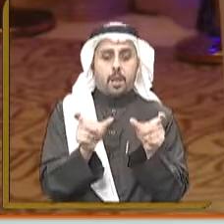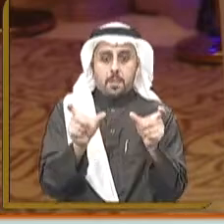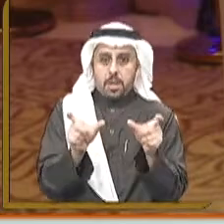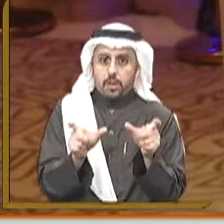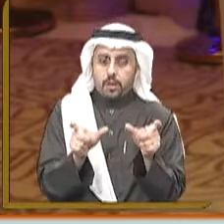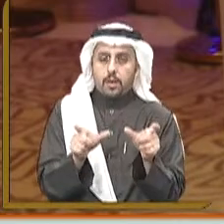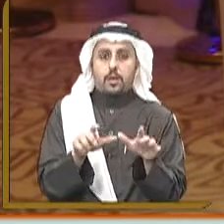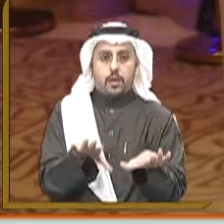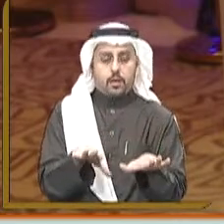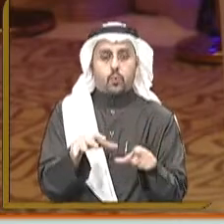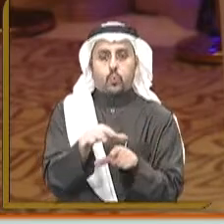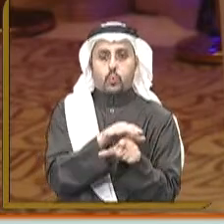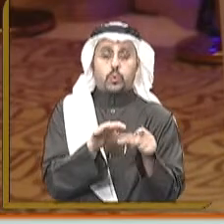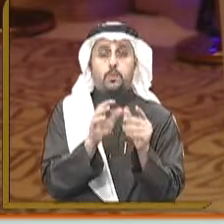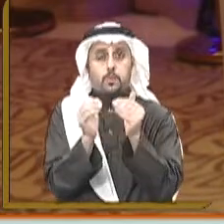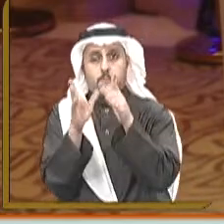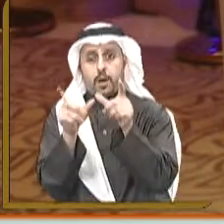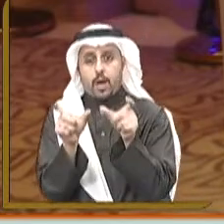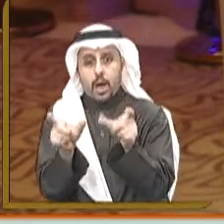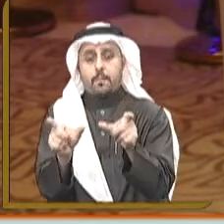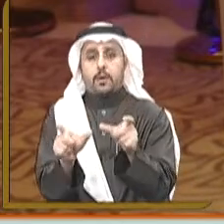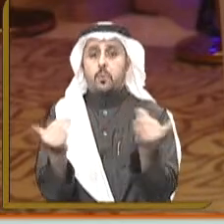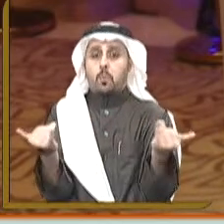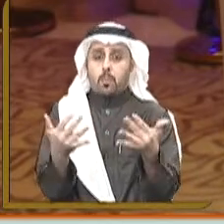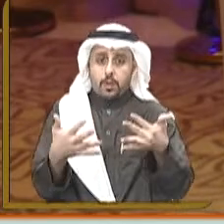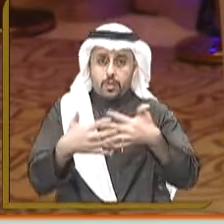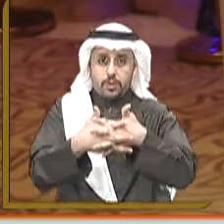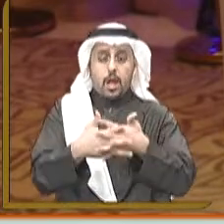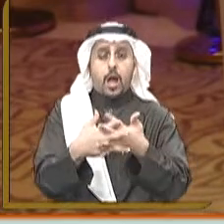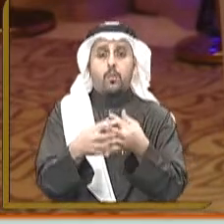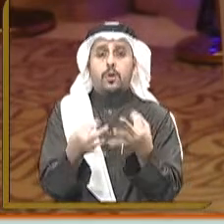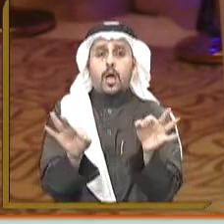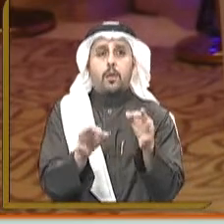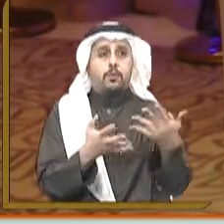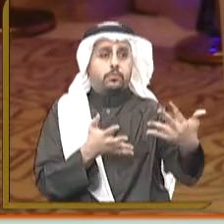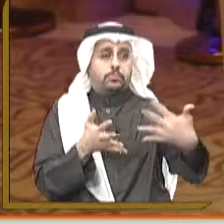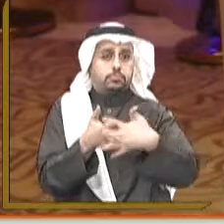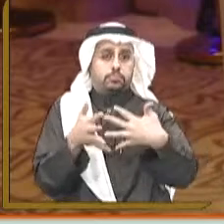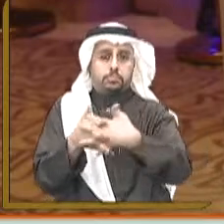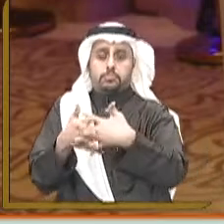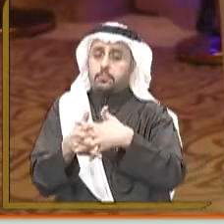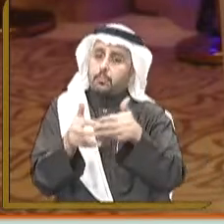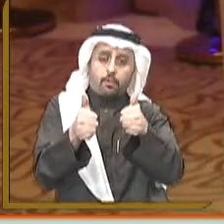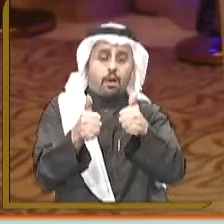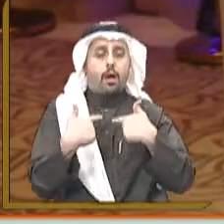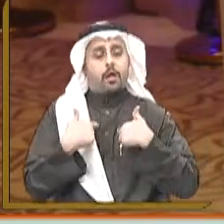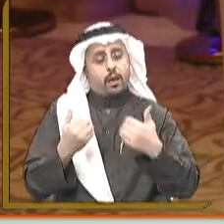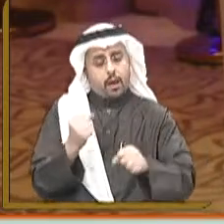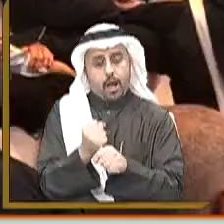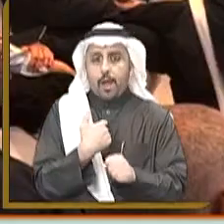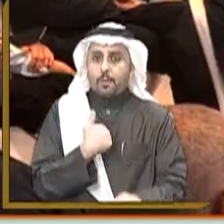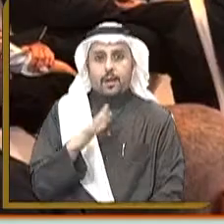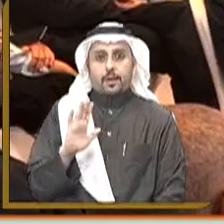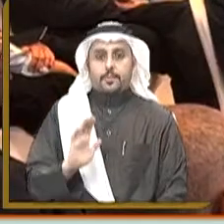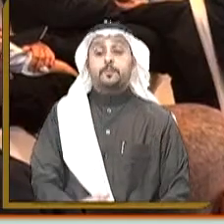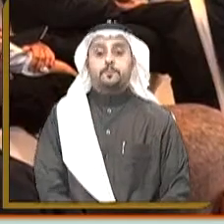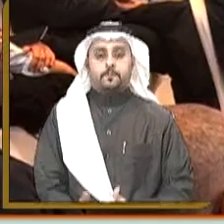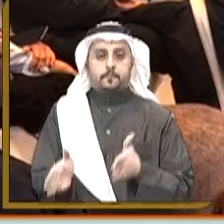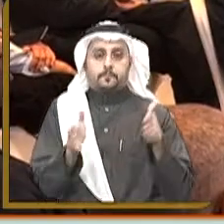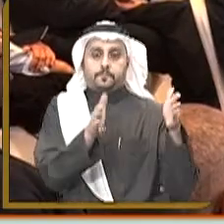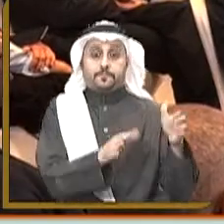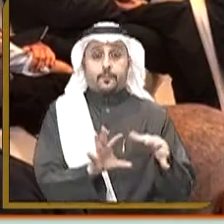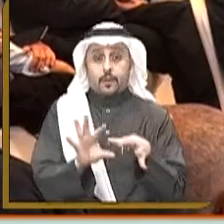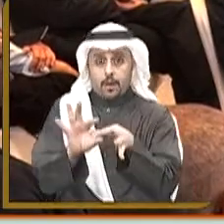العالم وتعاون مع الجميع وانفتاح على الجميع، وهذا ما استعرضناه في هذه الجلسة. العلاقة